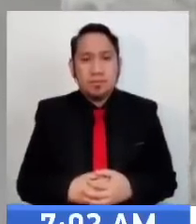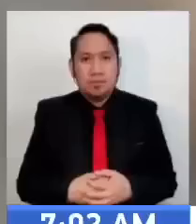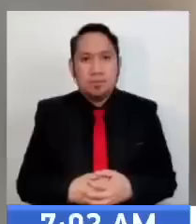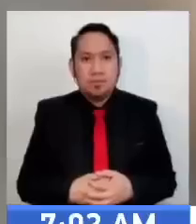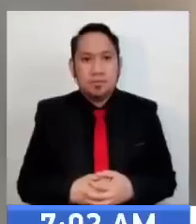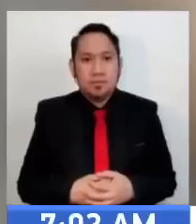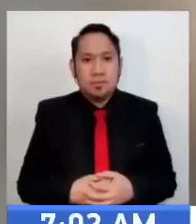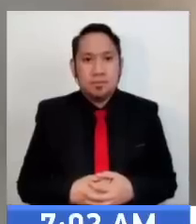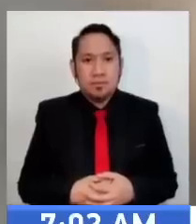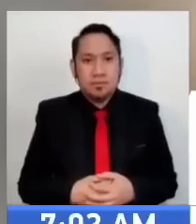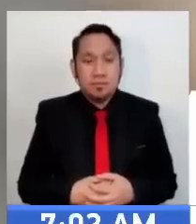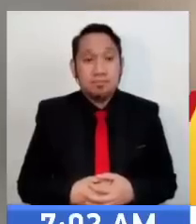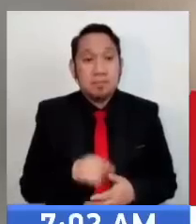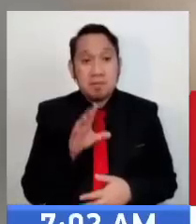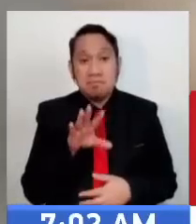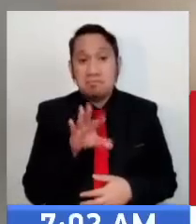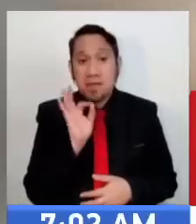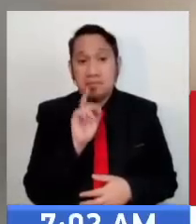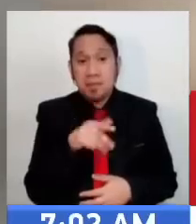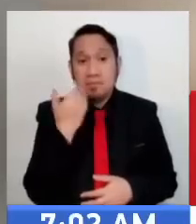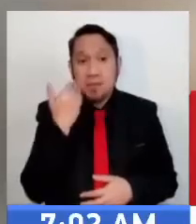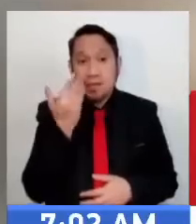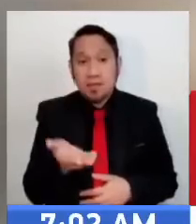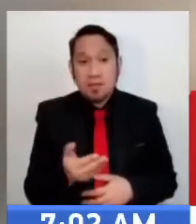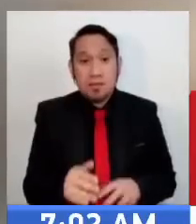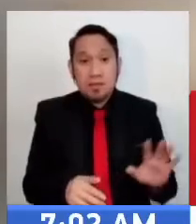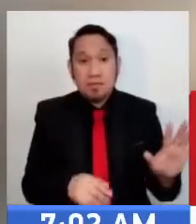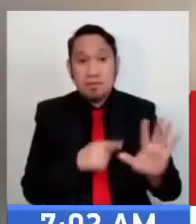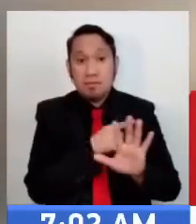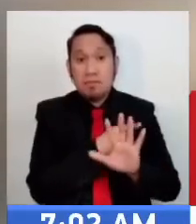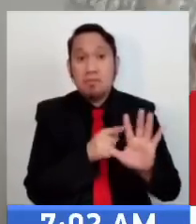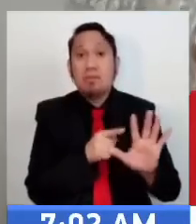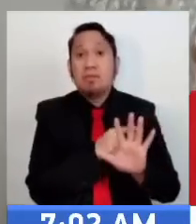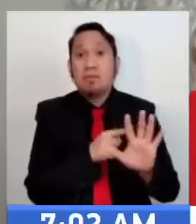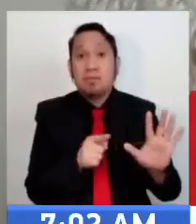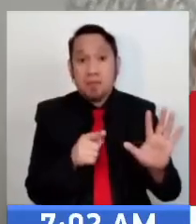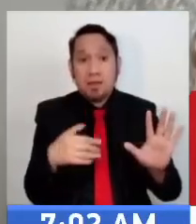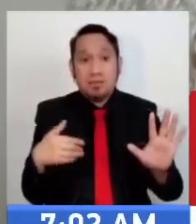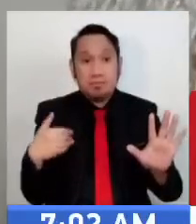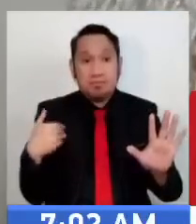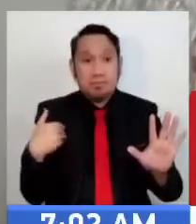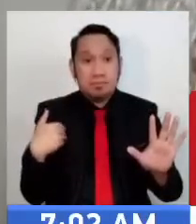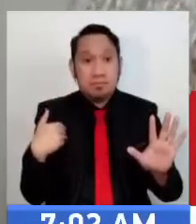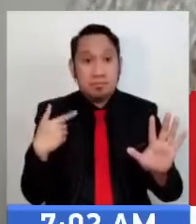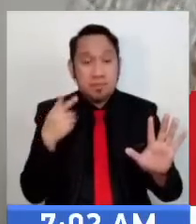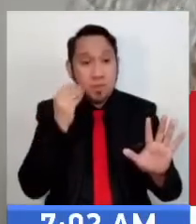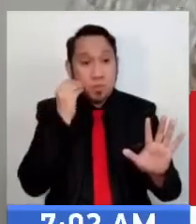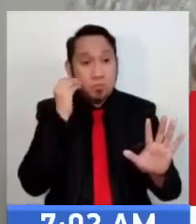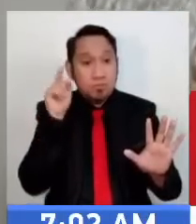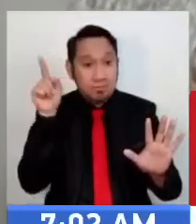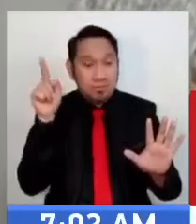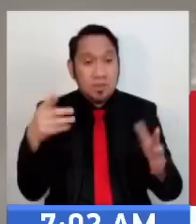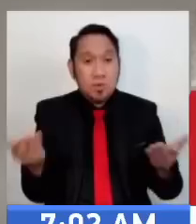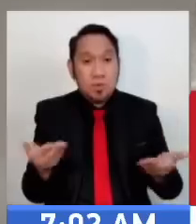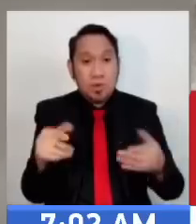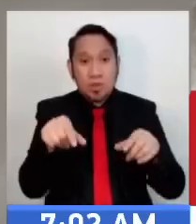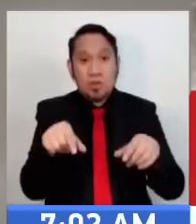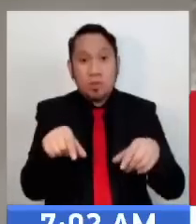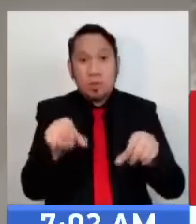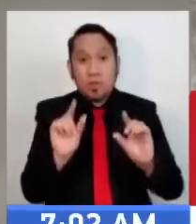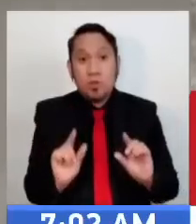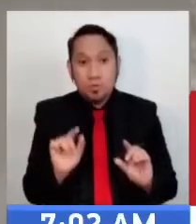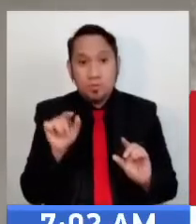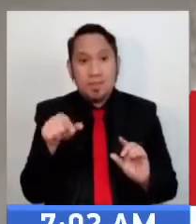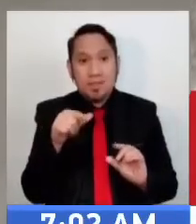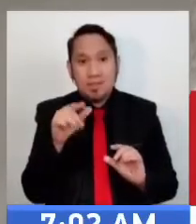Natagpo ang wala ng buhay ang 5 alagang asong yan sa labas ng bahay ng kanilang amo sa Barangay Guadalupe, Cebu City noong May 12. Sa gilid ng